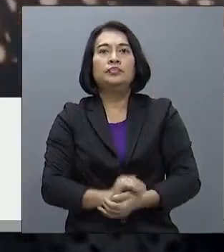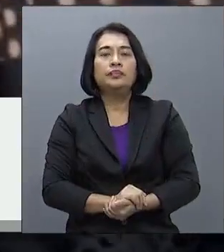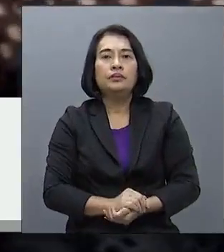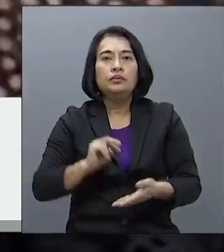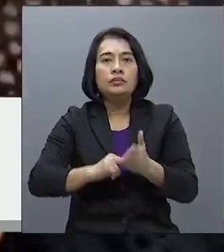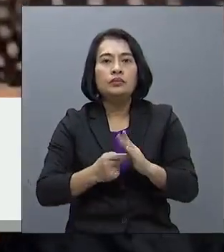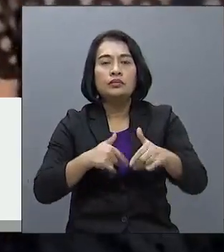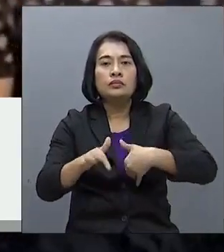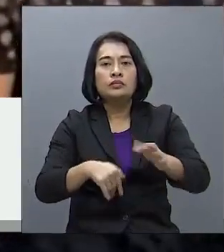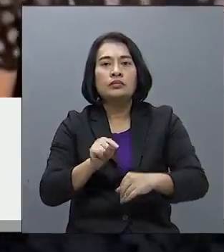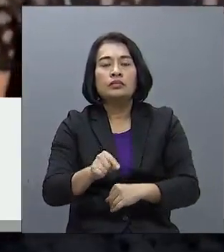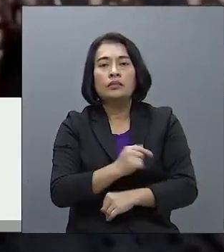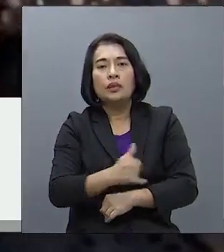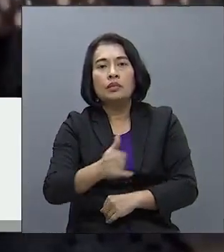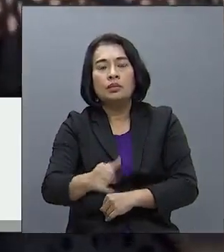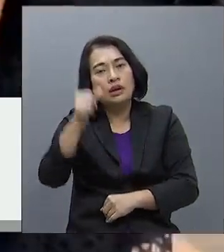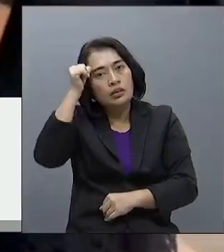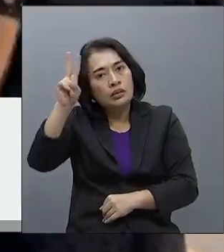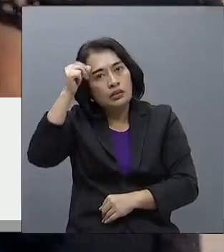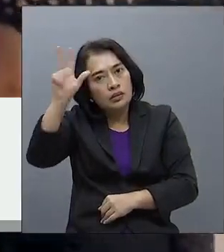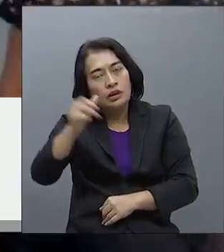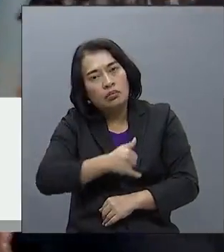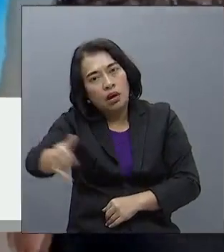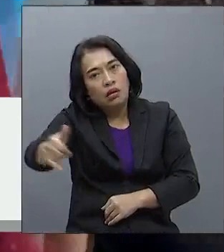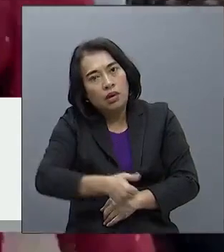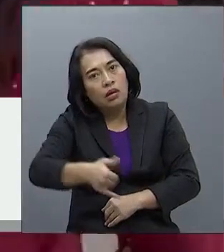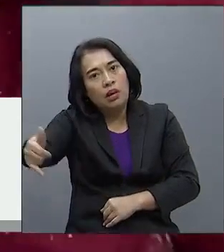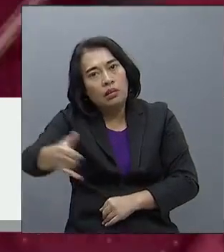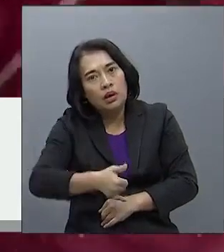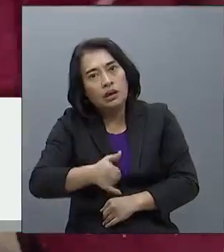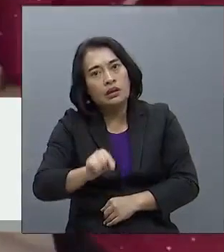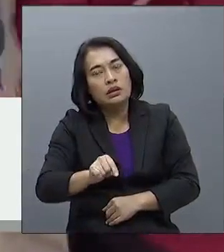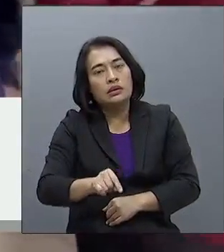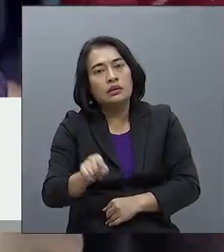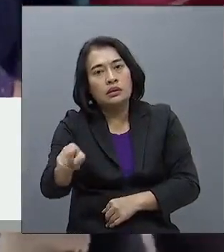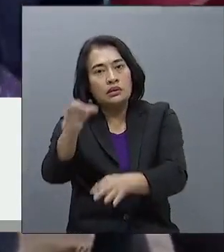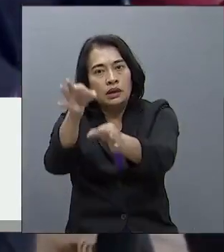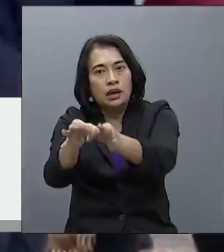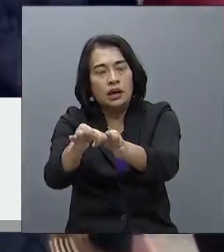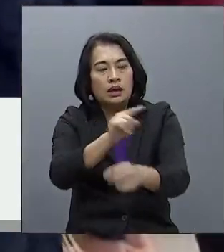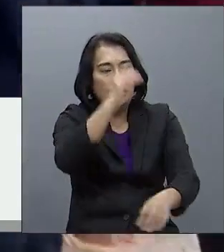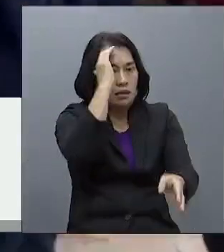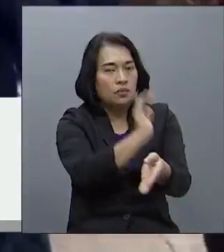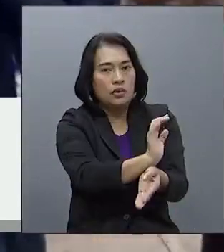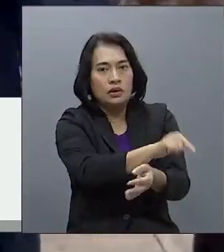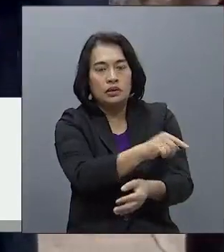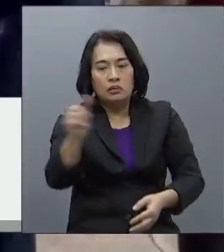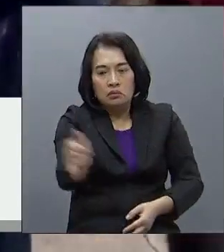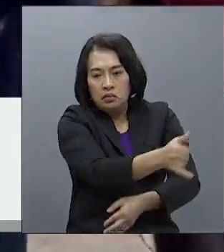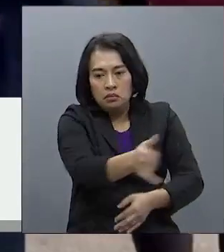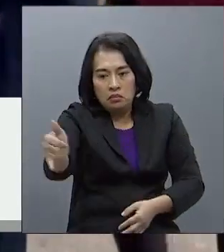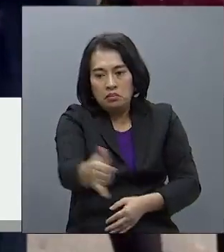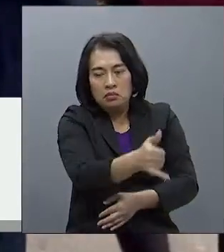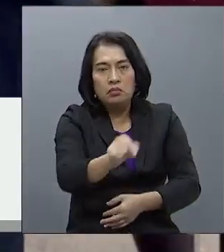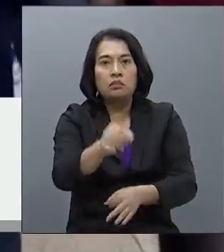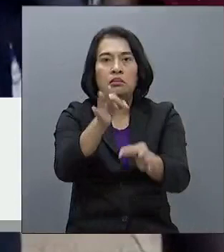านบางส่วนต้องใช้เวลา 2-3 วันไปมาระหว่างธนาคารกับสถานีตำรวจกว่าจะปิดบัญชีได้สำเร็จค่ะ